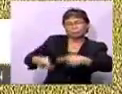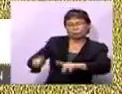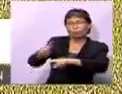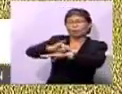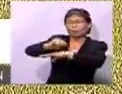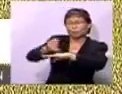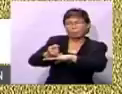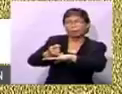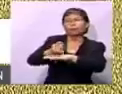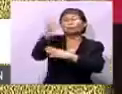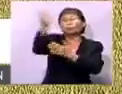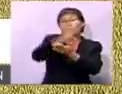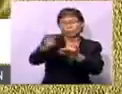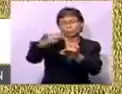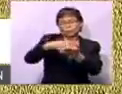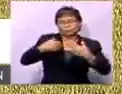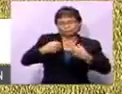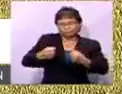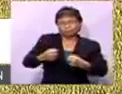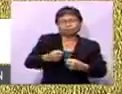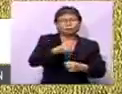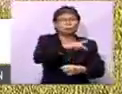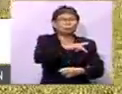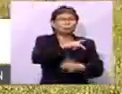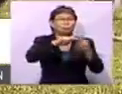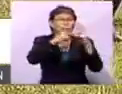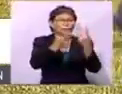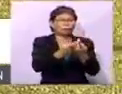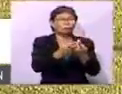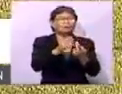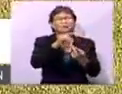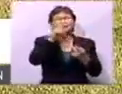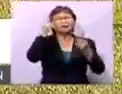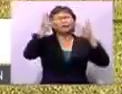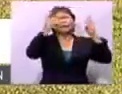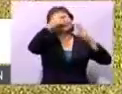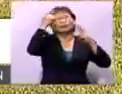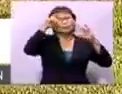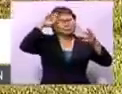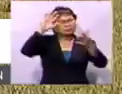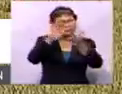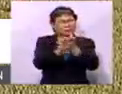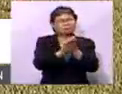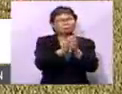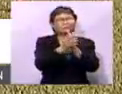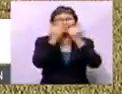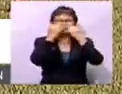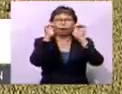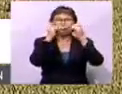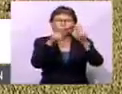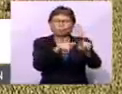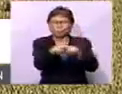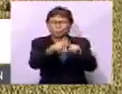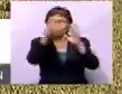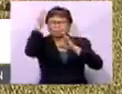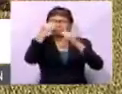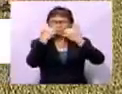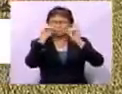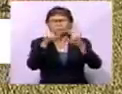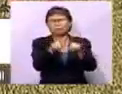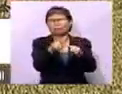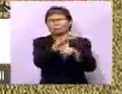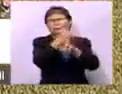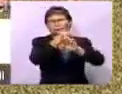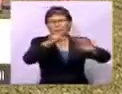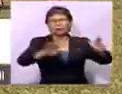pulih 2 minggu lagi. Namun ketua pasukan Asnan Ahmad tidak khawatir kerana percaya dengan kemampuan penyerang tempatan dan